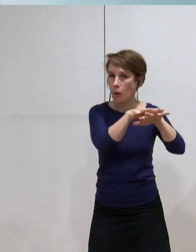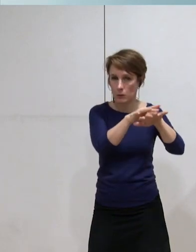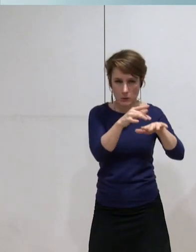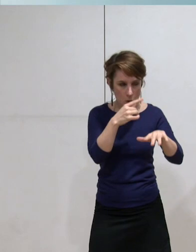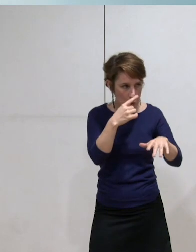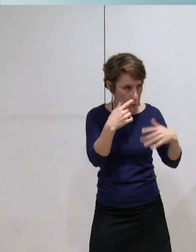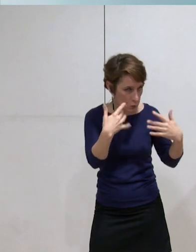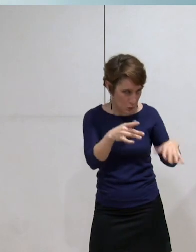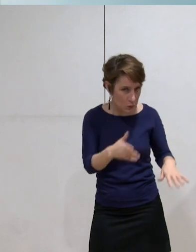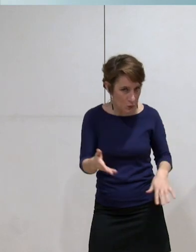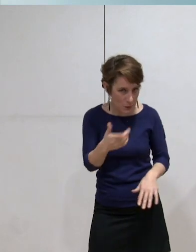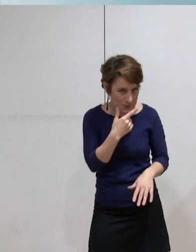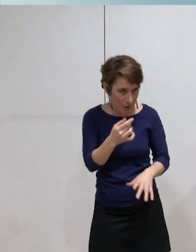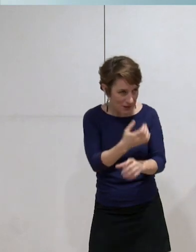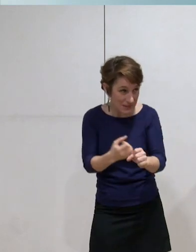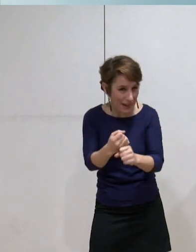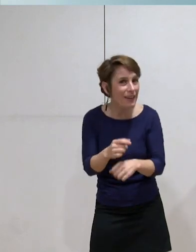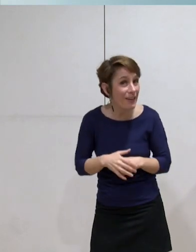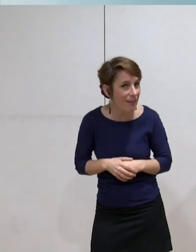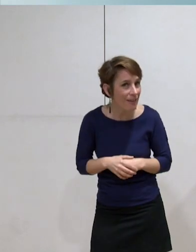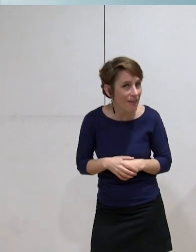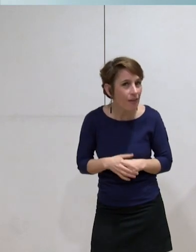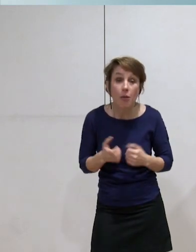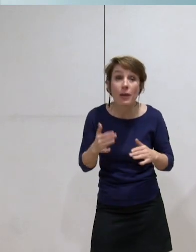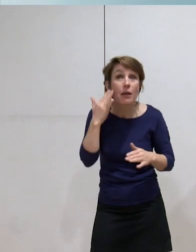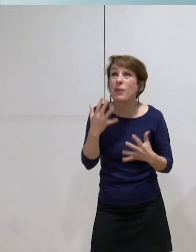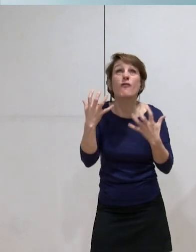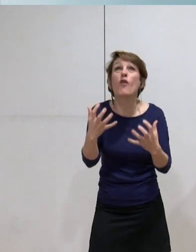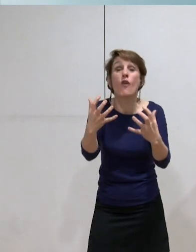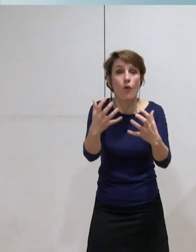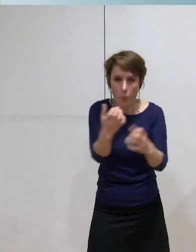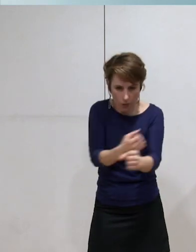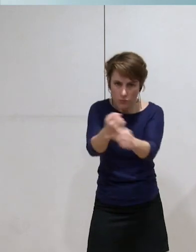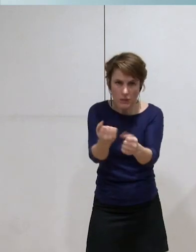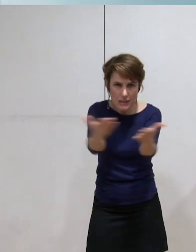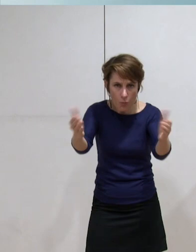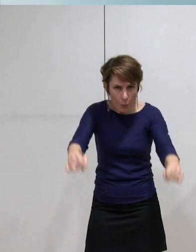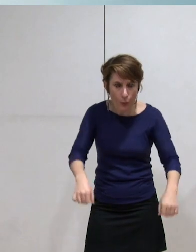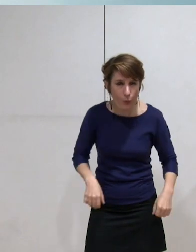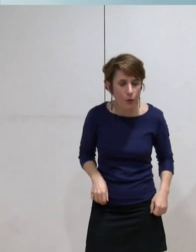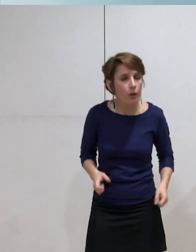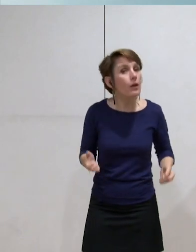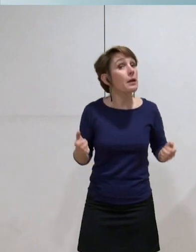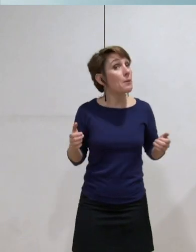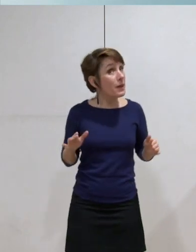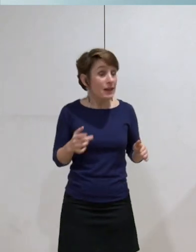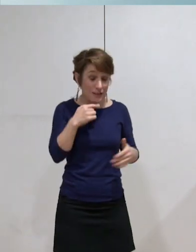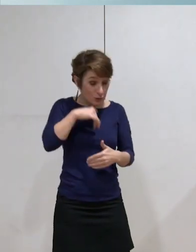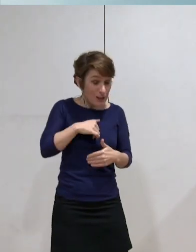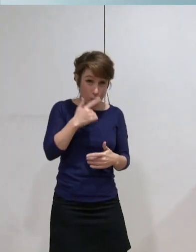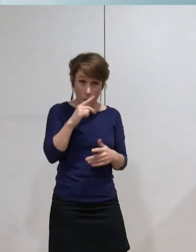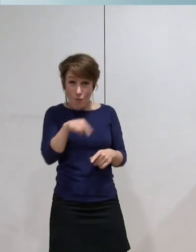si simple alors qu' ité pour ceux qui veulent c'est très simple mais encore faut-il